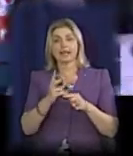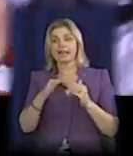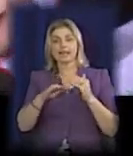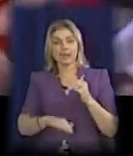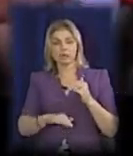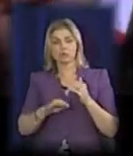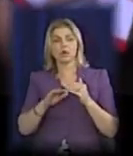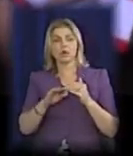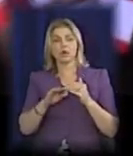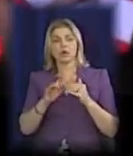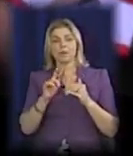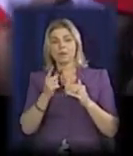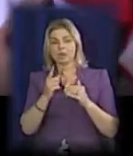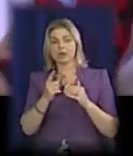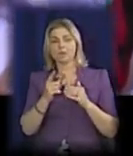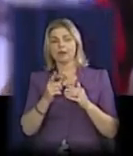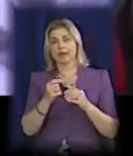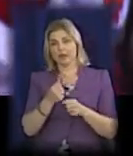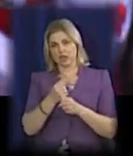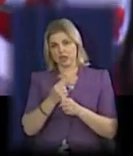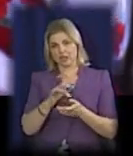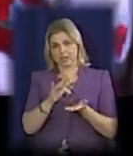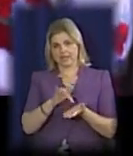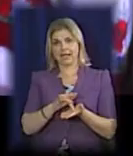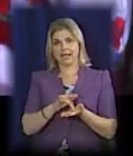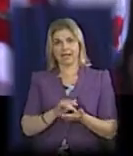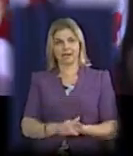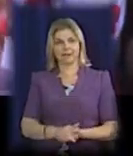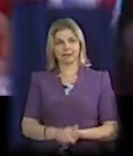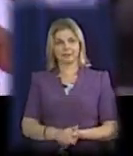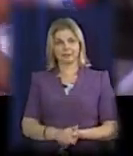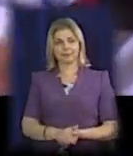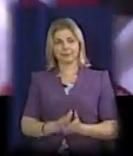звук, ну, їх тримають посередині.